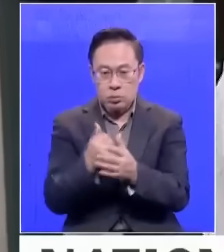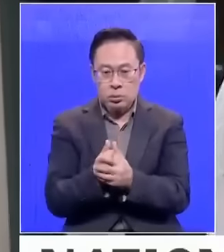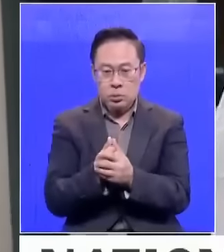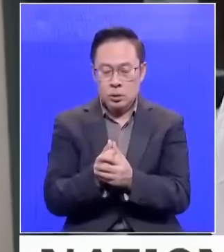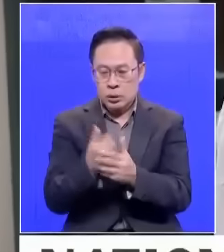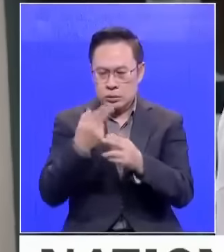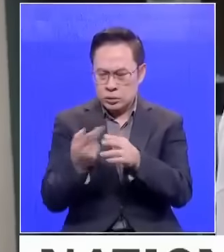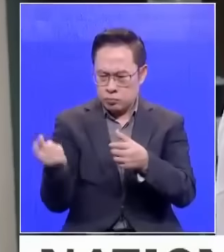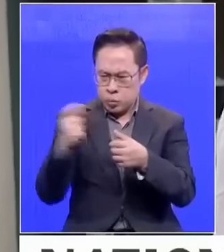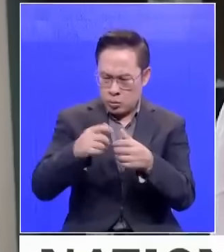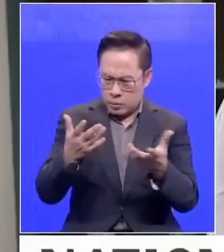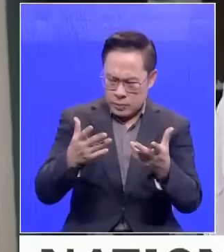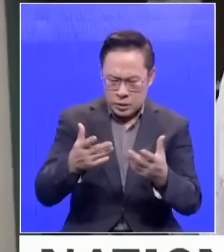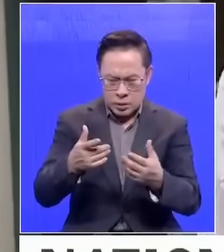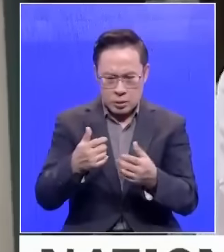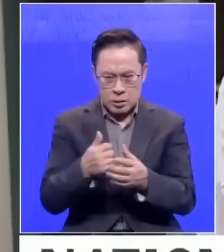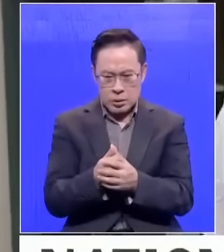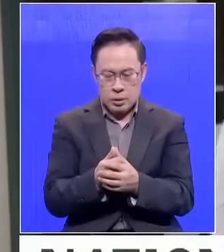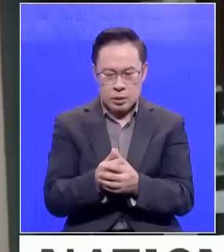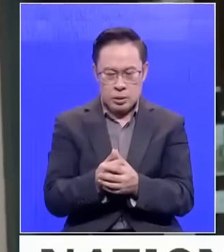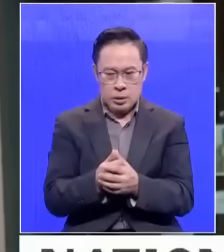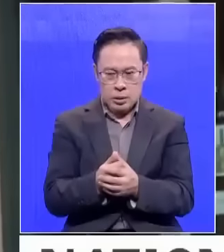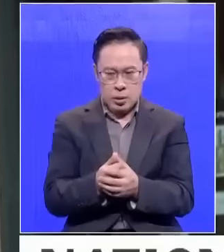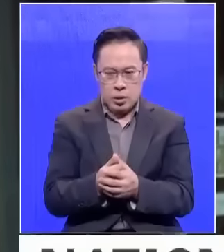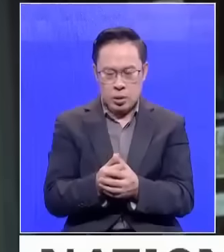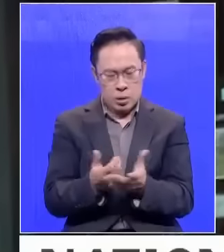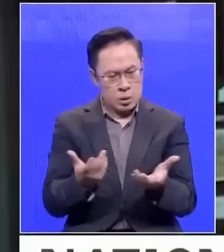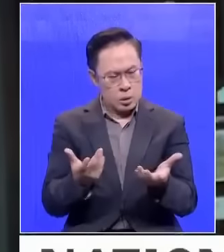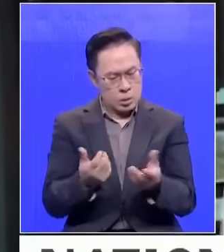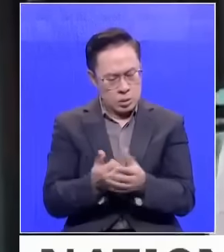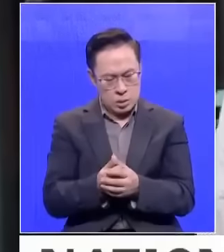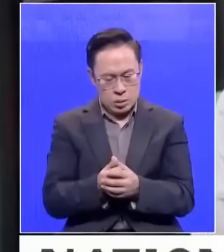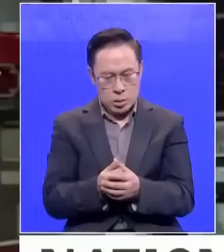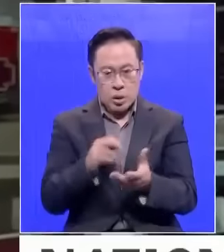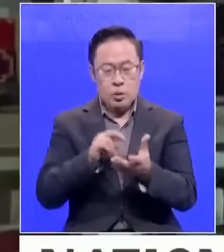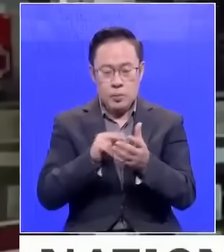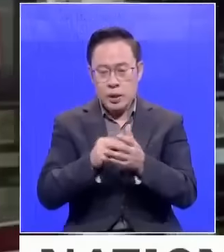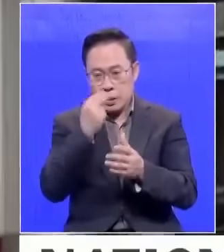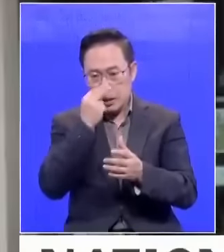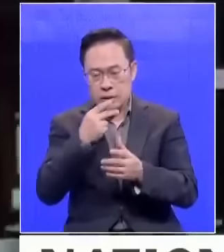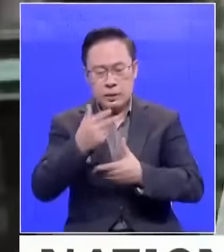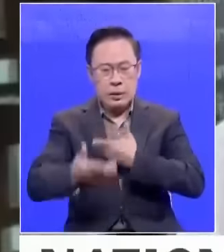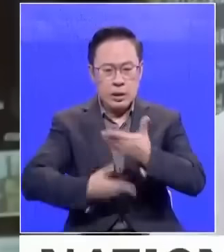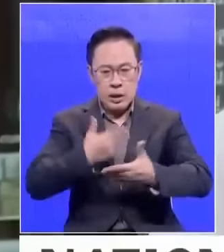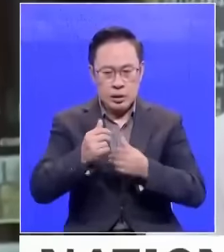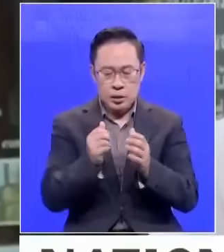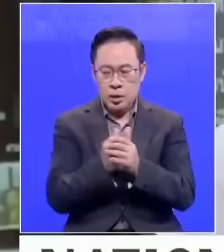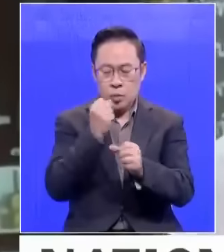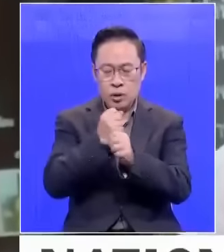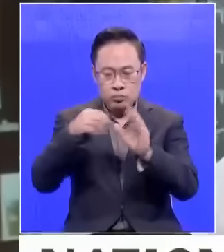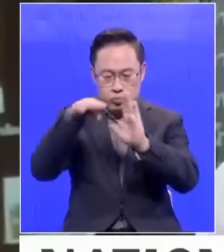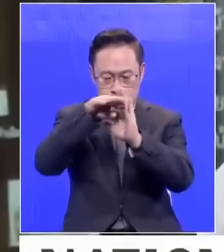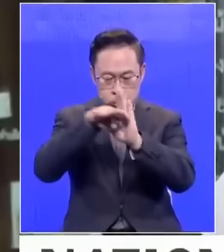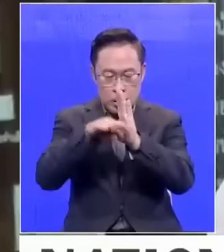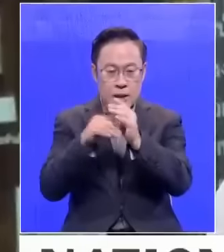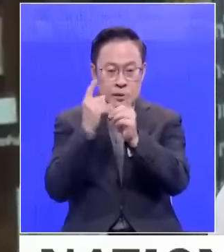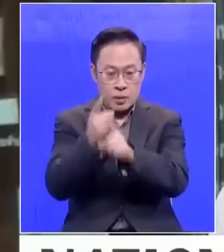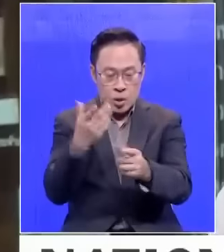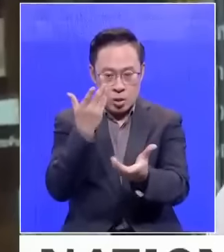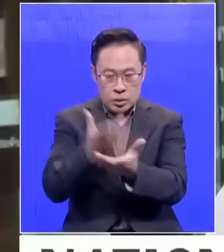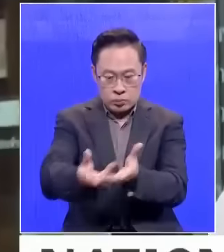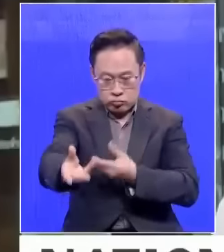เคลื่อนไหวในการโพสต์ขายกระเป๋าแบรนด์เนมแล้วก็มีคนไปคอมเมนต์ว่าพอทำตามข้อตกลงตอนหลังมันได้เงินคื